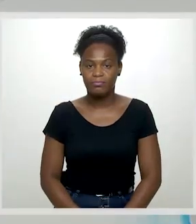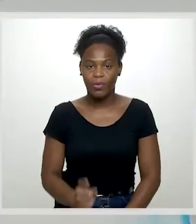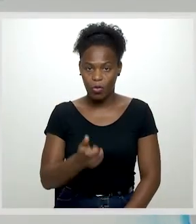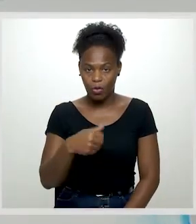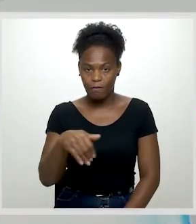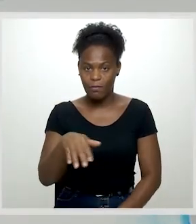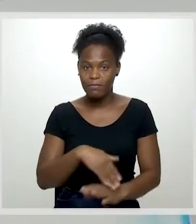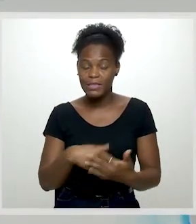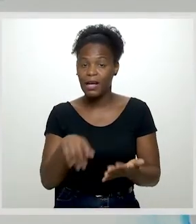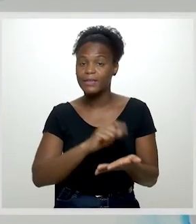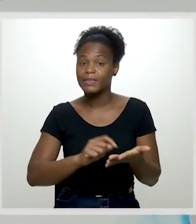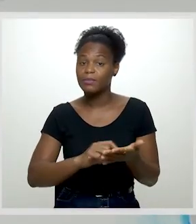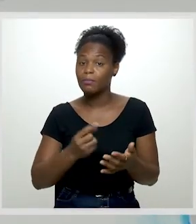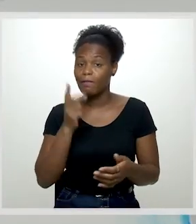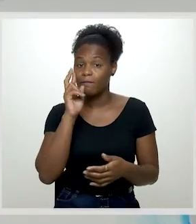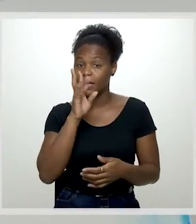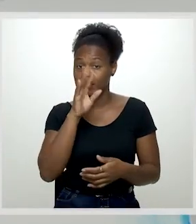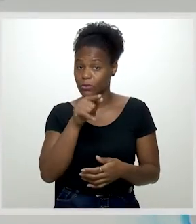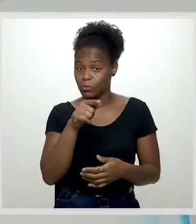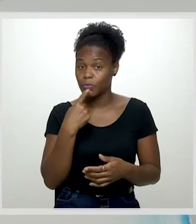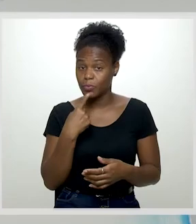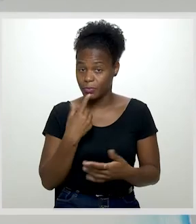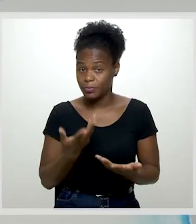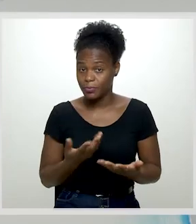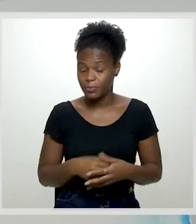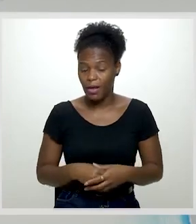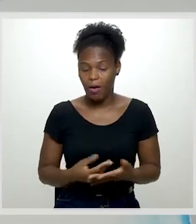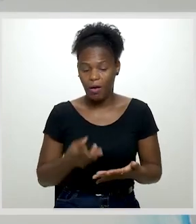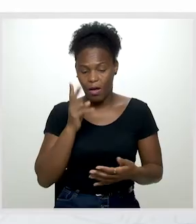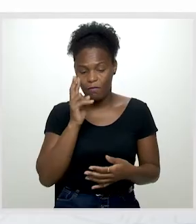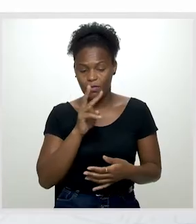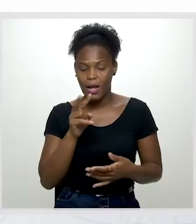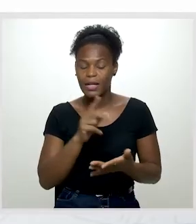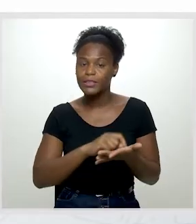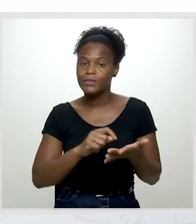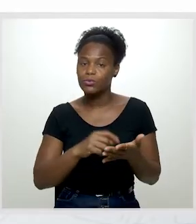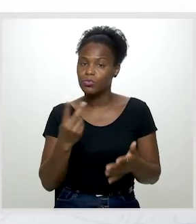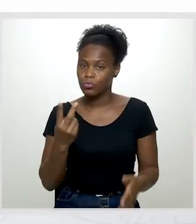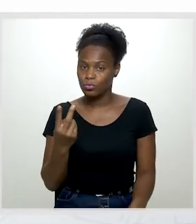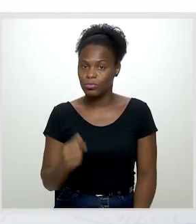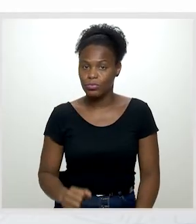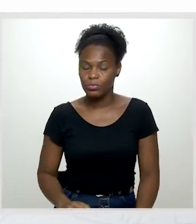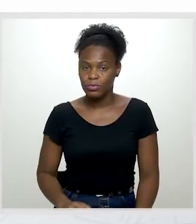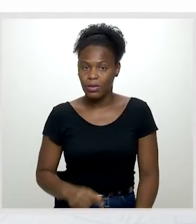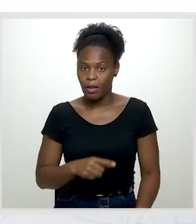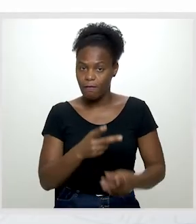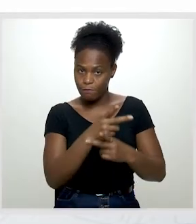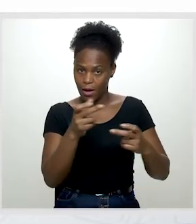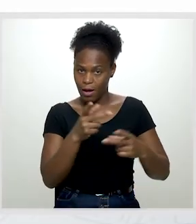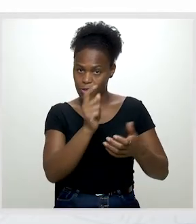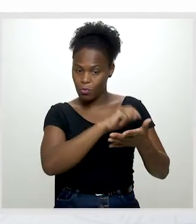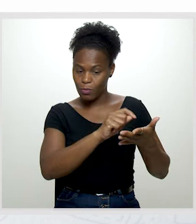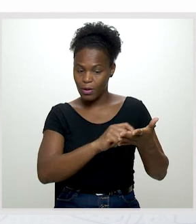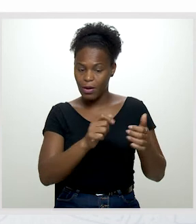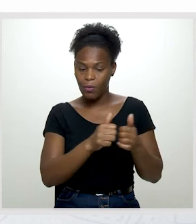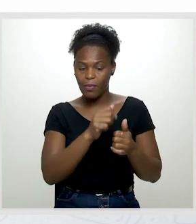Alors, nous allons faire des exercices pour voir si tu as compris. Alors, regarde les deux exercices. Complète les